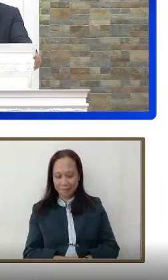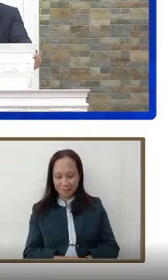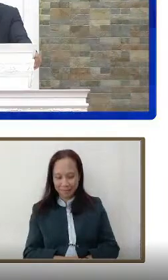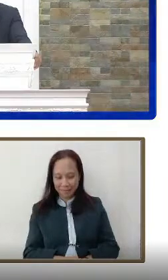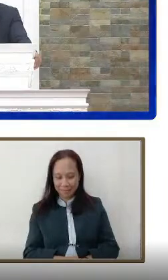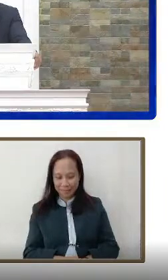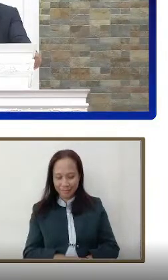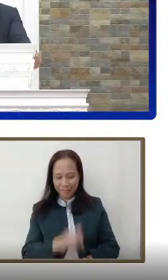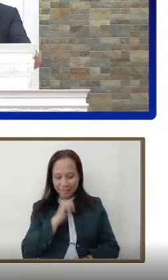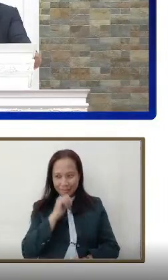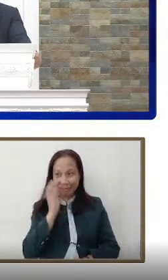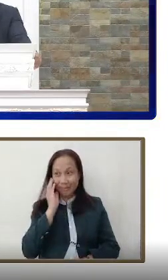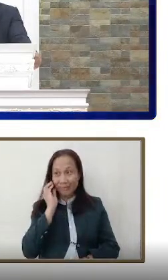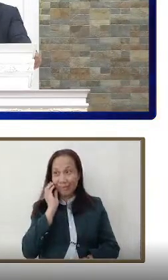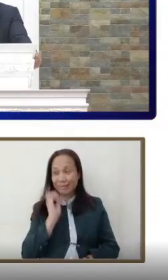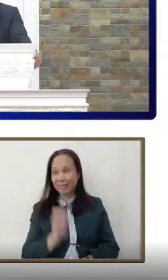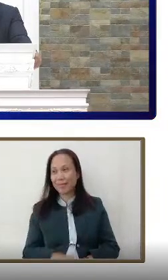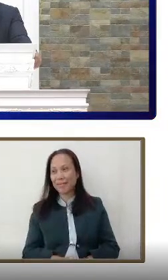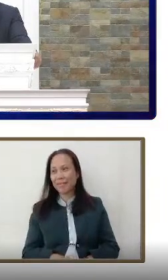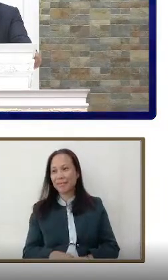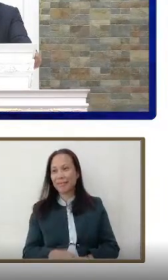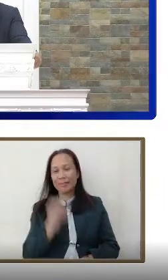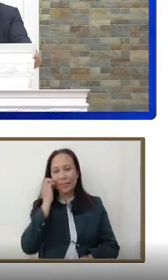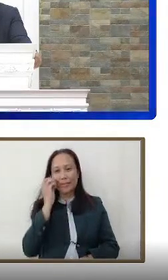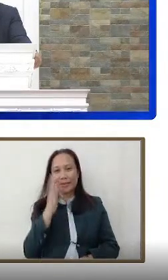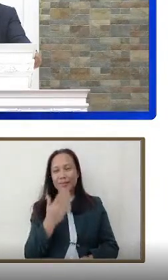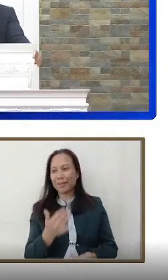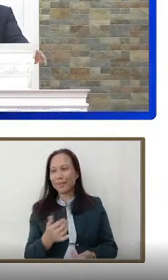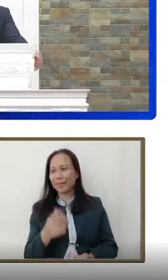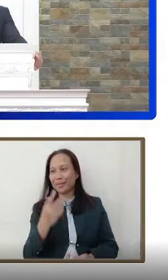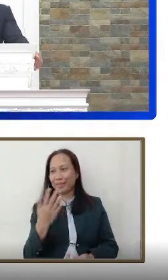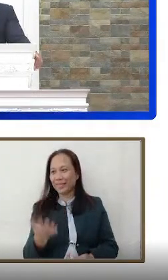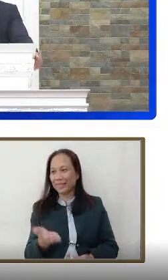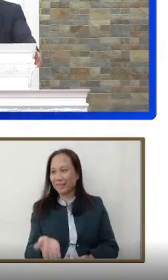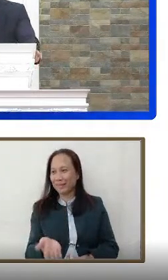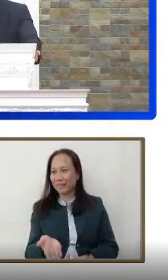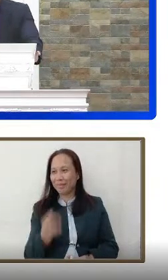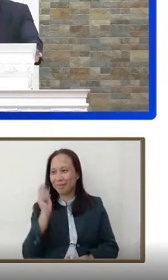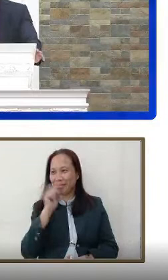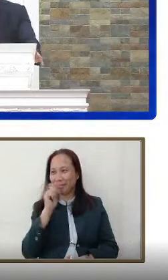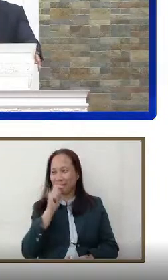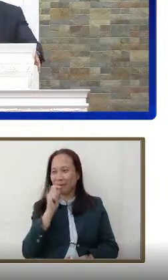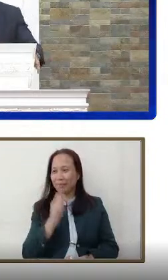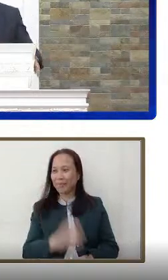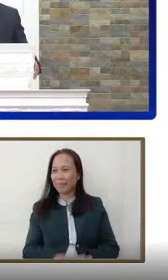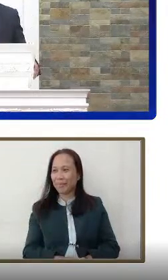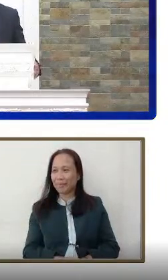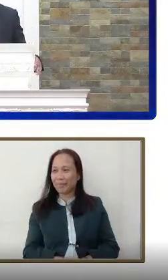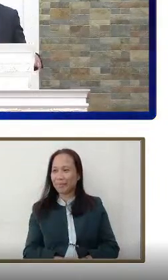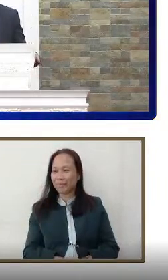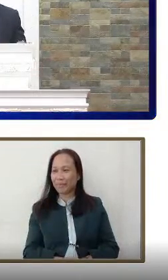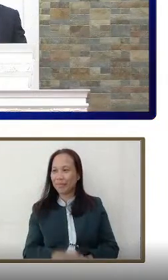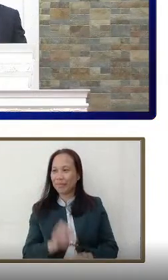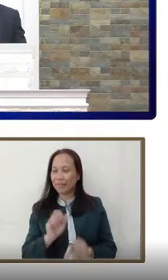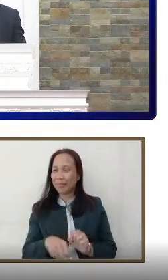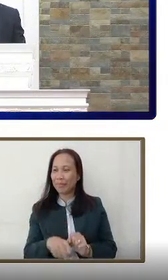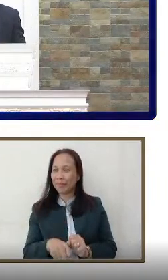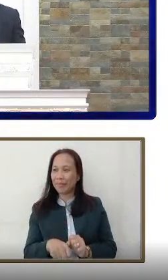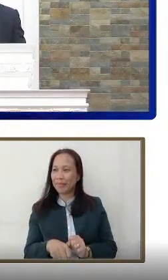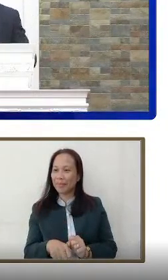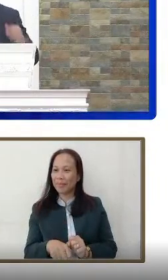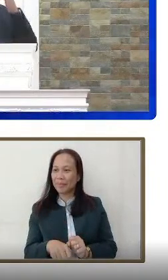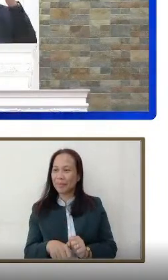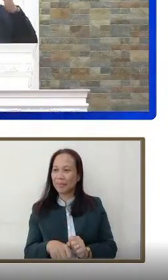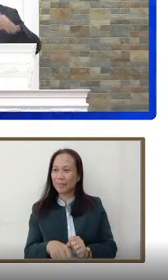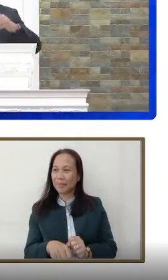Hindi pa naranasan? O pag-uwi niyo, mag-toothbrush kayo, ha? Alright. So, kaya mga